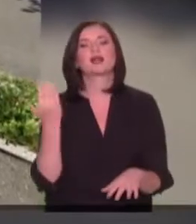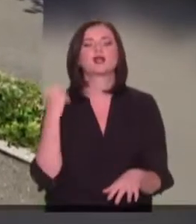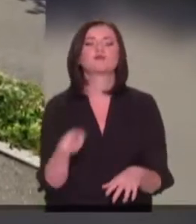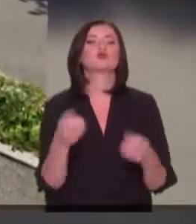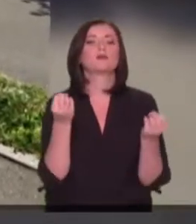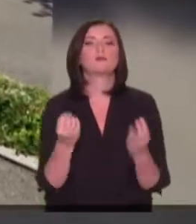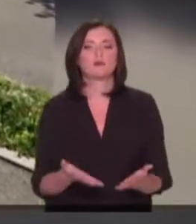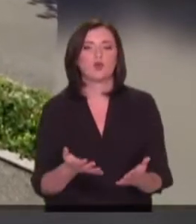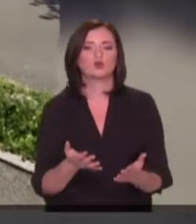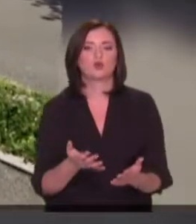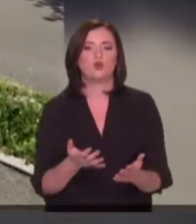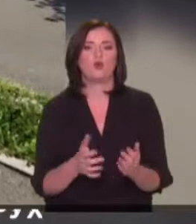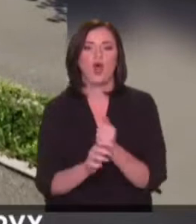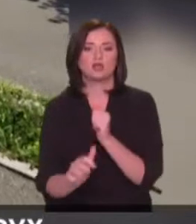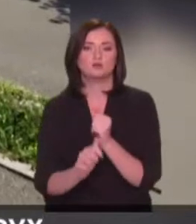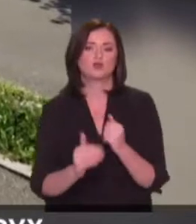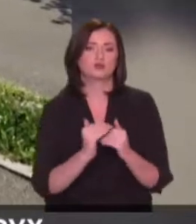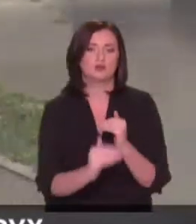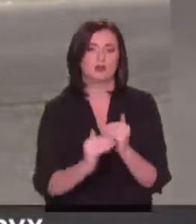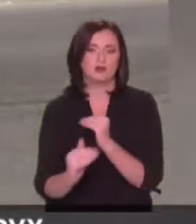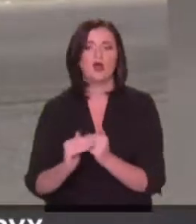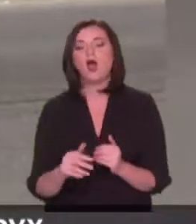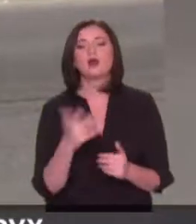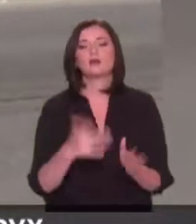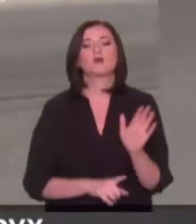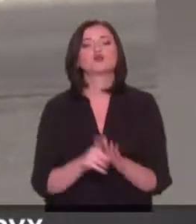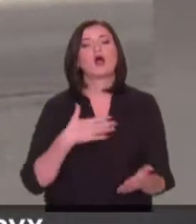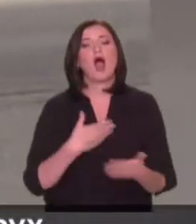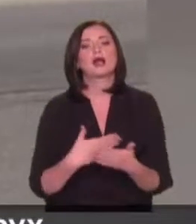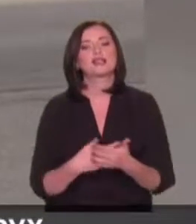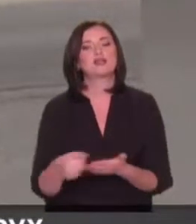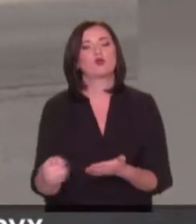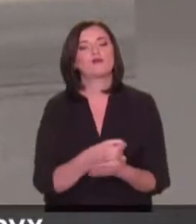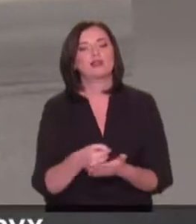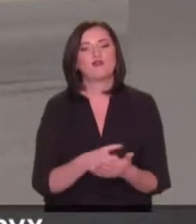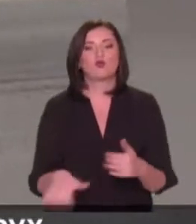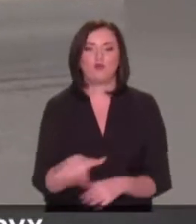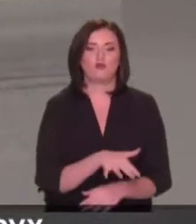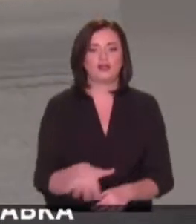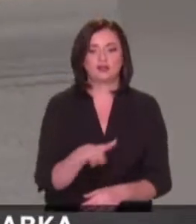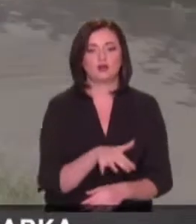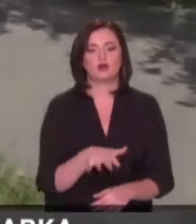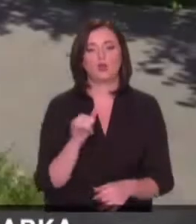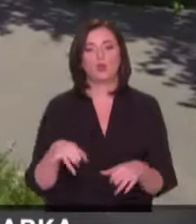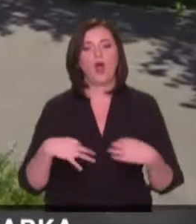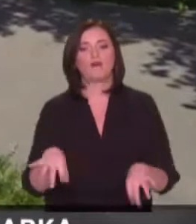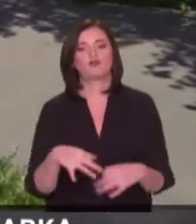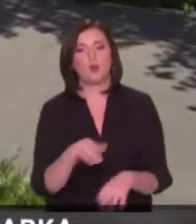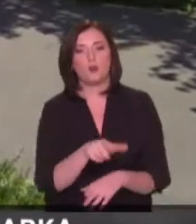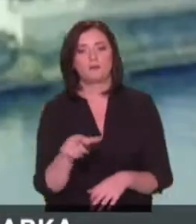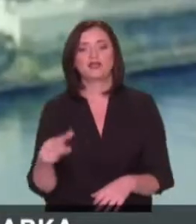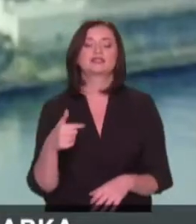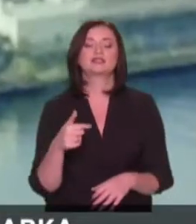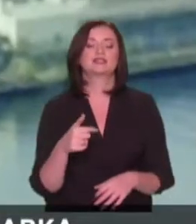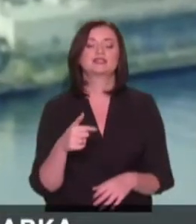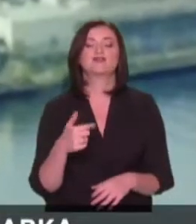просто паскудили газони, то тепер вони почали активно відвоювати територію у автомобілістів. І туди ми відправили